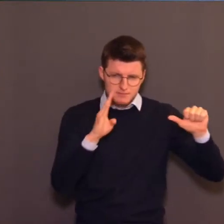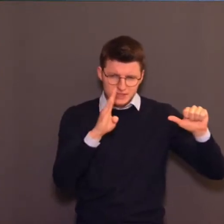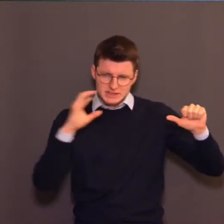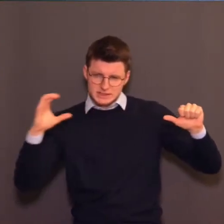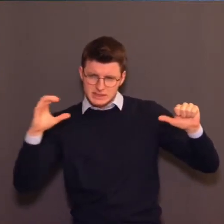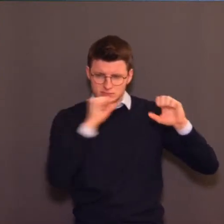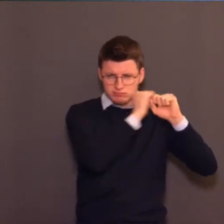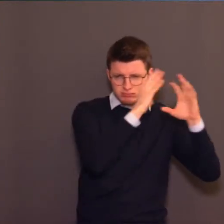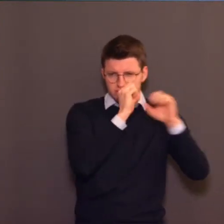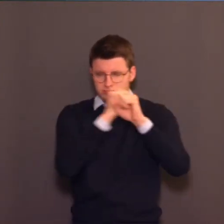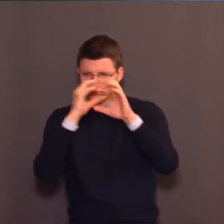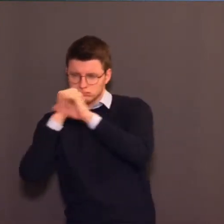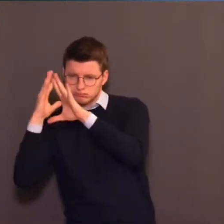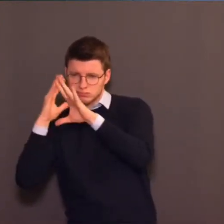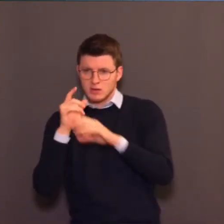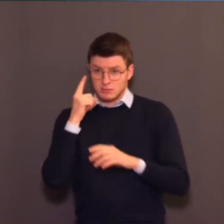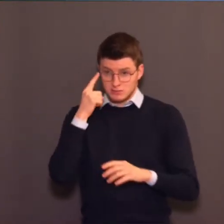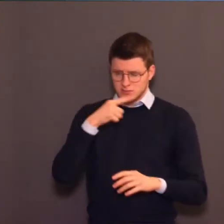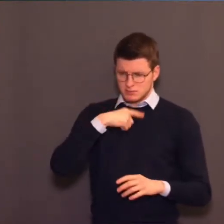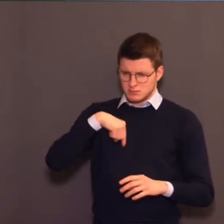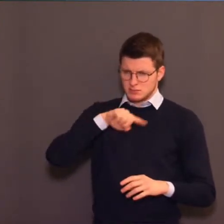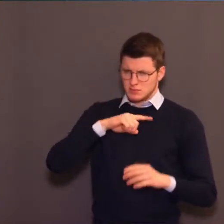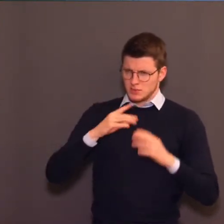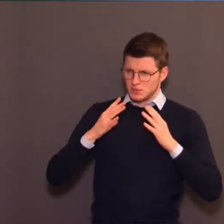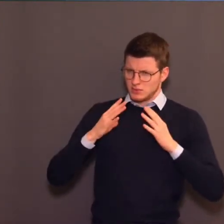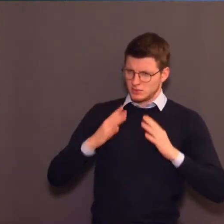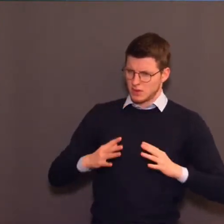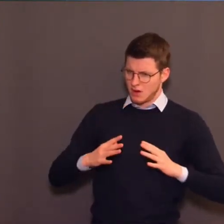gedrag de curve kan beïnvloeden in de komende weken.